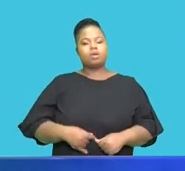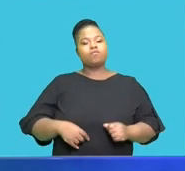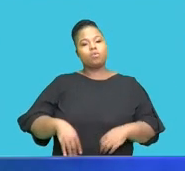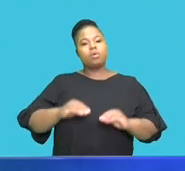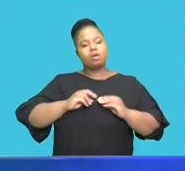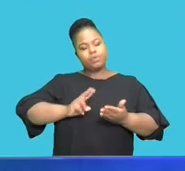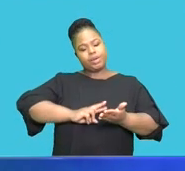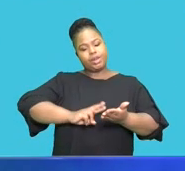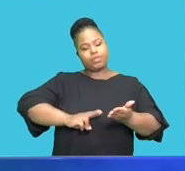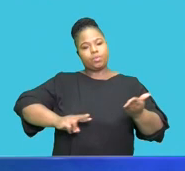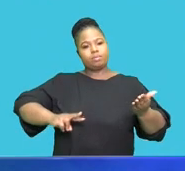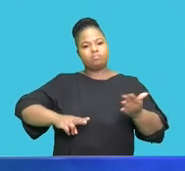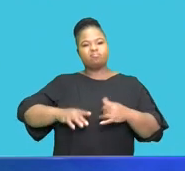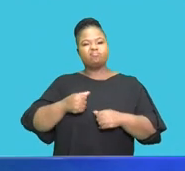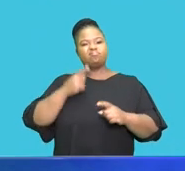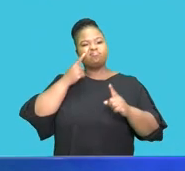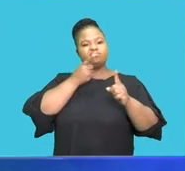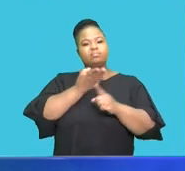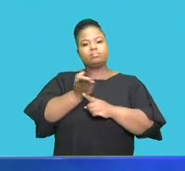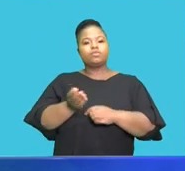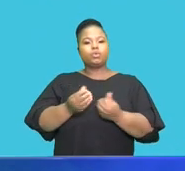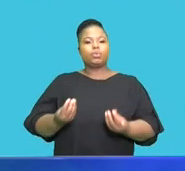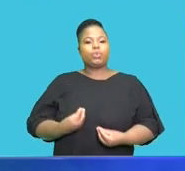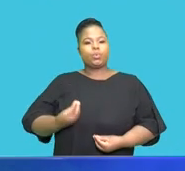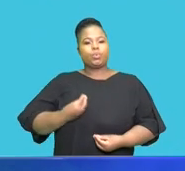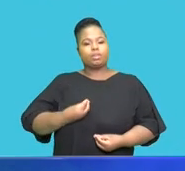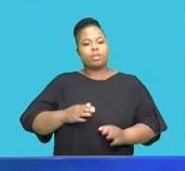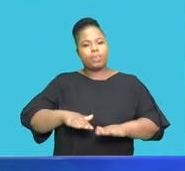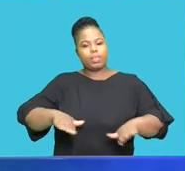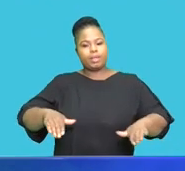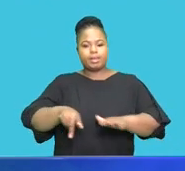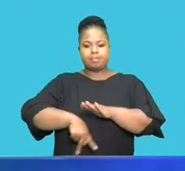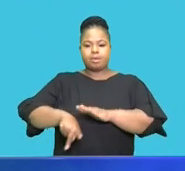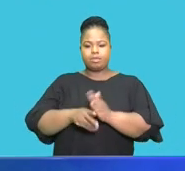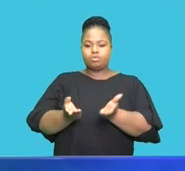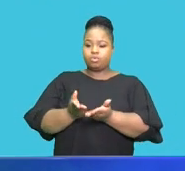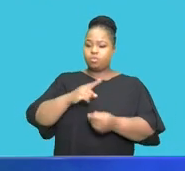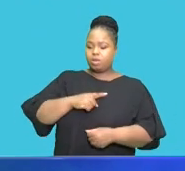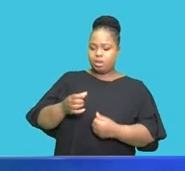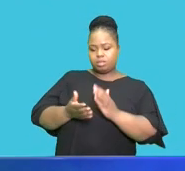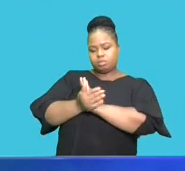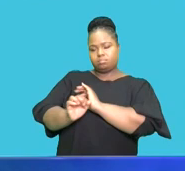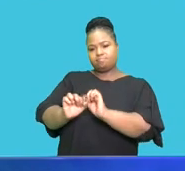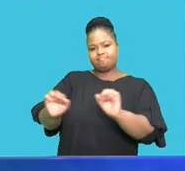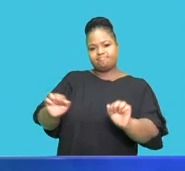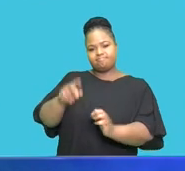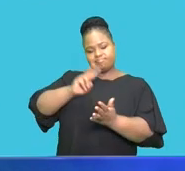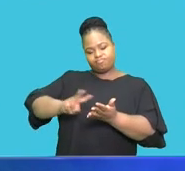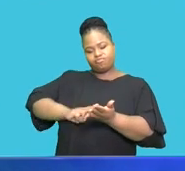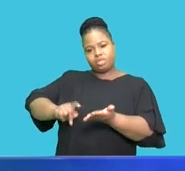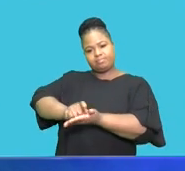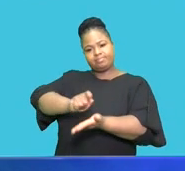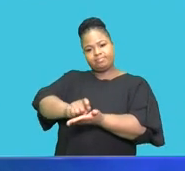wabafundi basemabangeni aphansi namhlanje ekuseni. Lo mkhankaso ohlose ukulekelela abafundi ekuthuthukiseni amakhono abo okufunda kanye